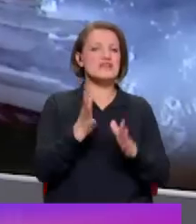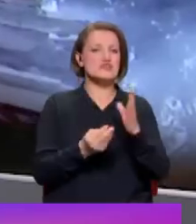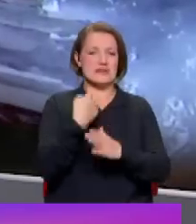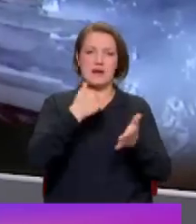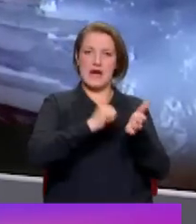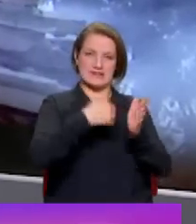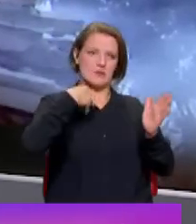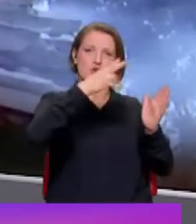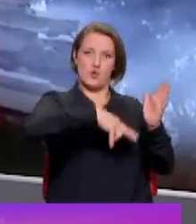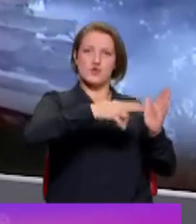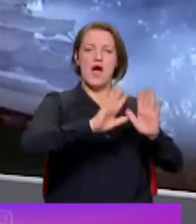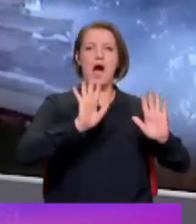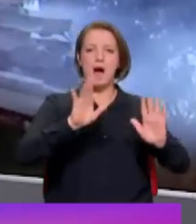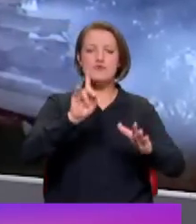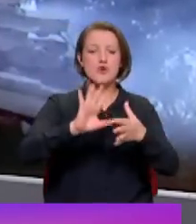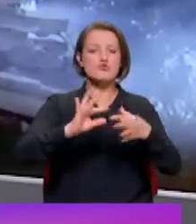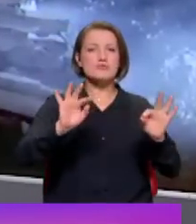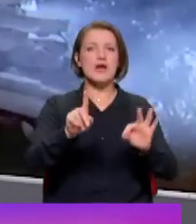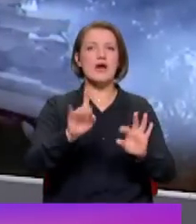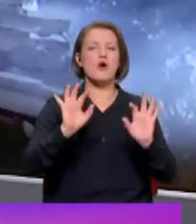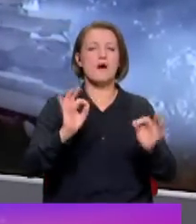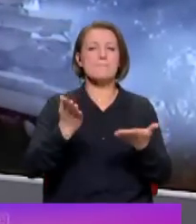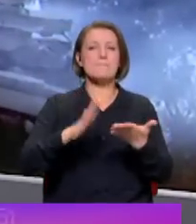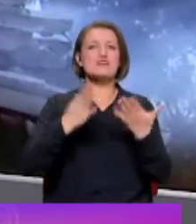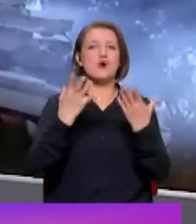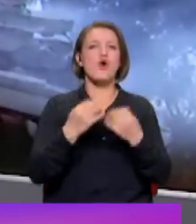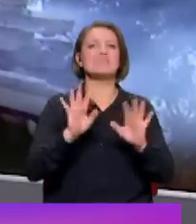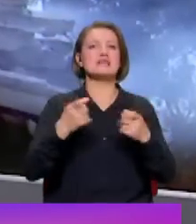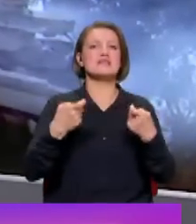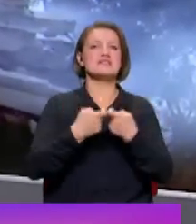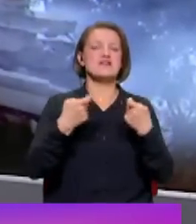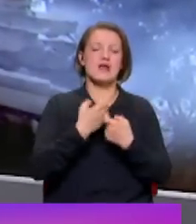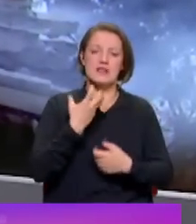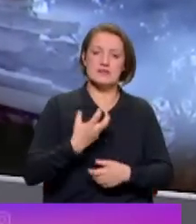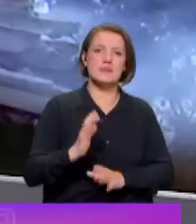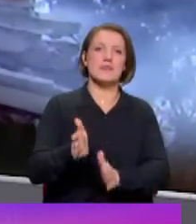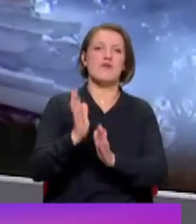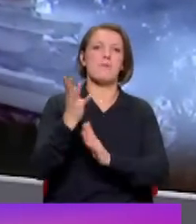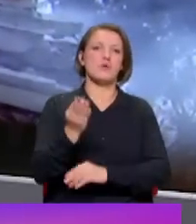okuyacağım Ama şöyle bir cümle önemli Barış sağlanmazsa Savaş kalıcı